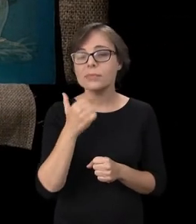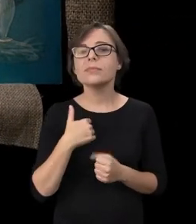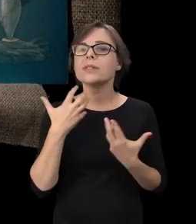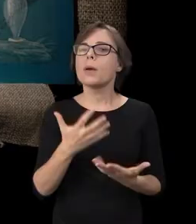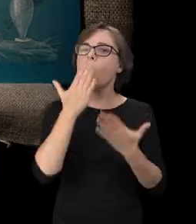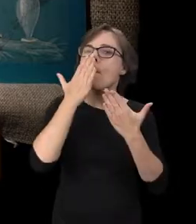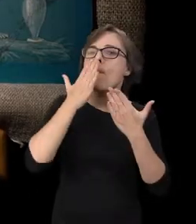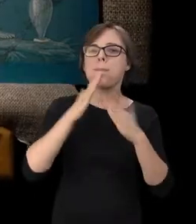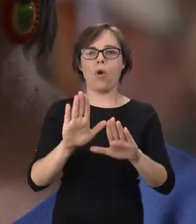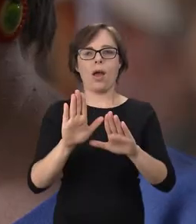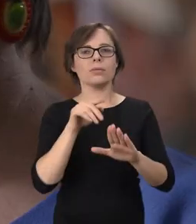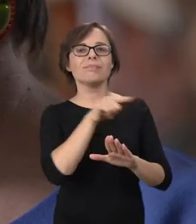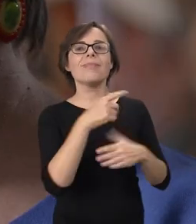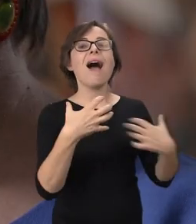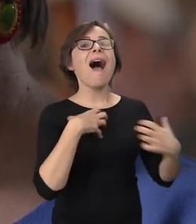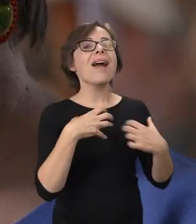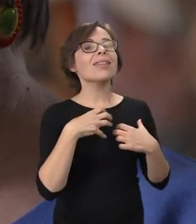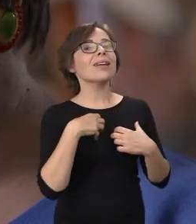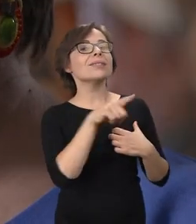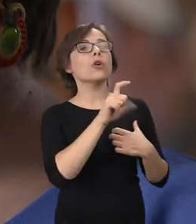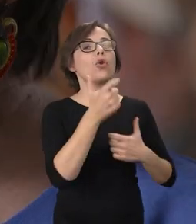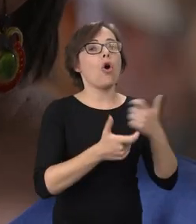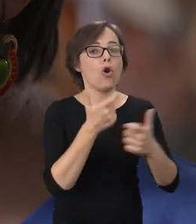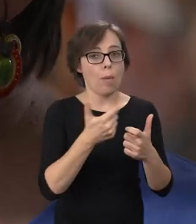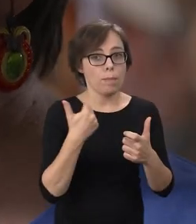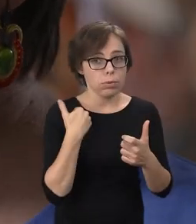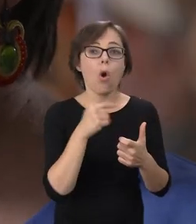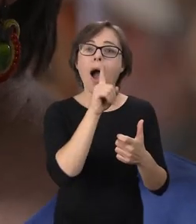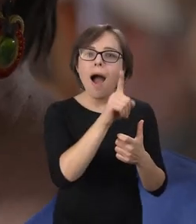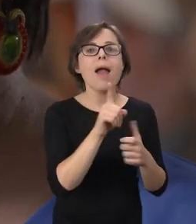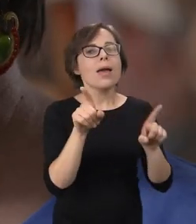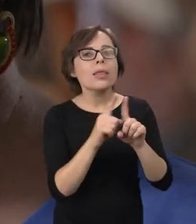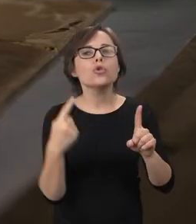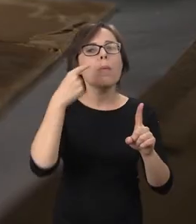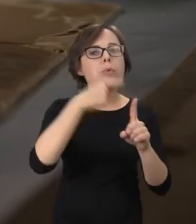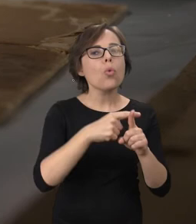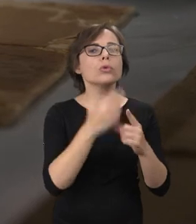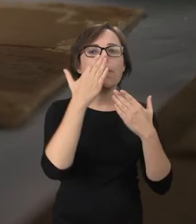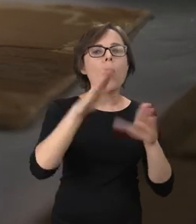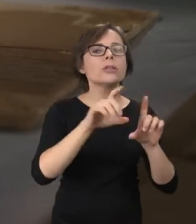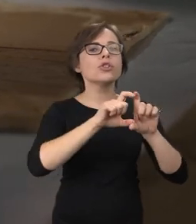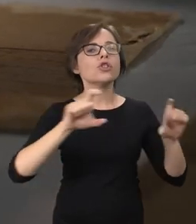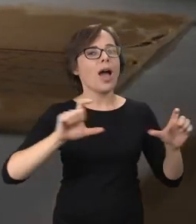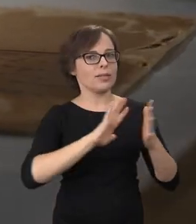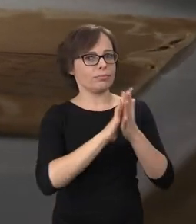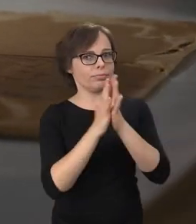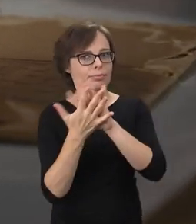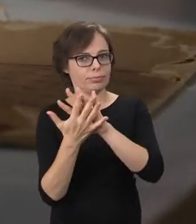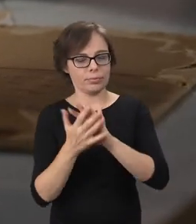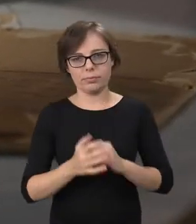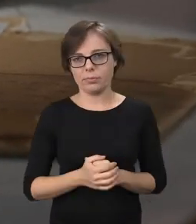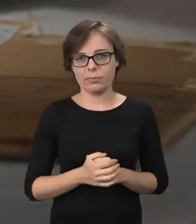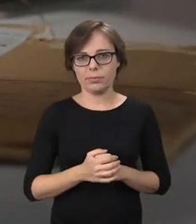jak najbardziej to, co zostawił artysta, ale co uległo zmianie w czasie. I właściwie opracowywanie